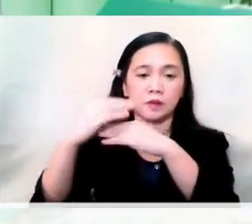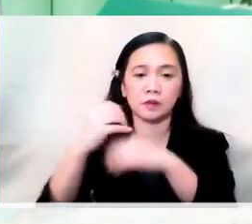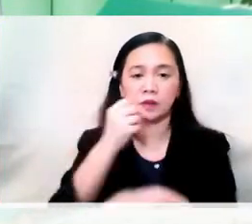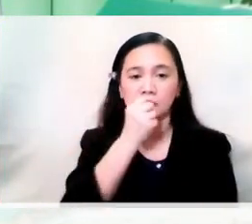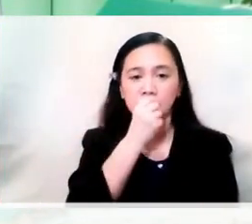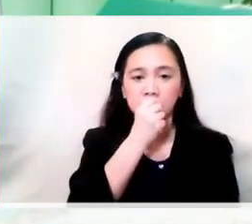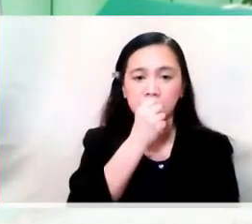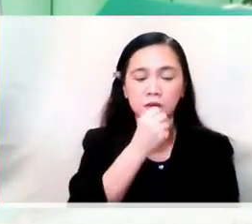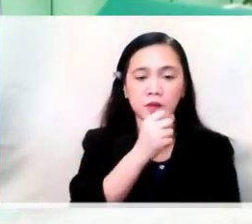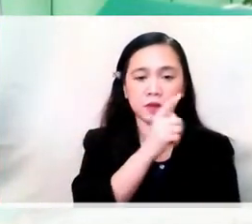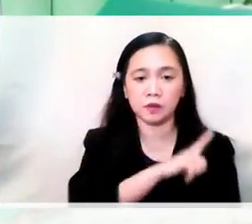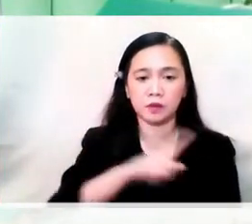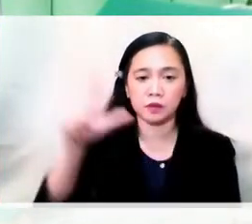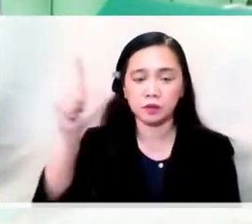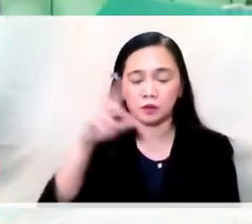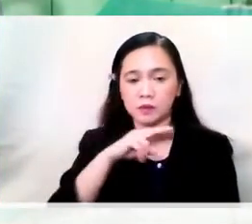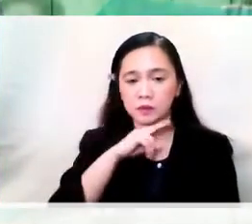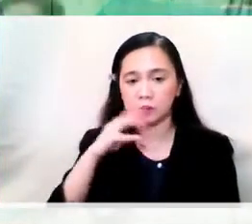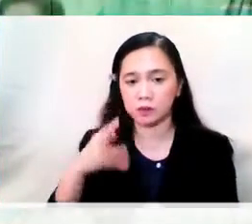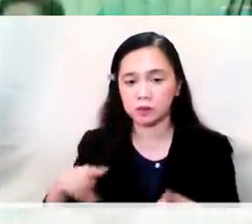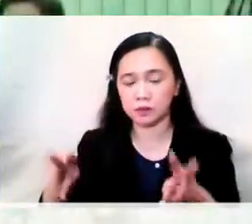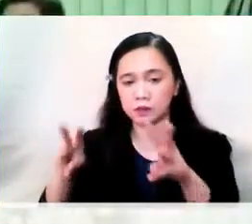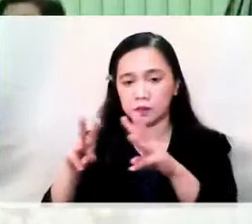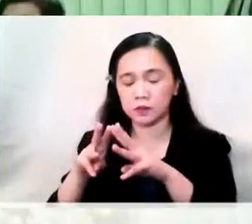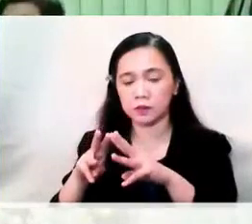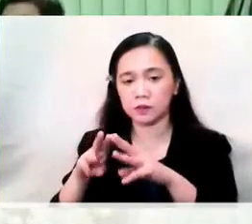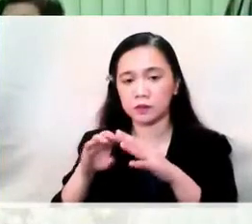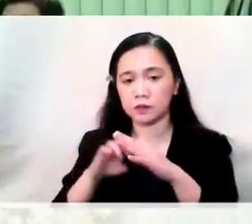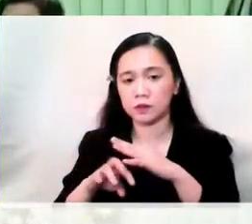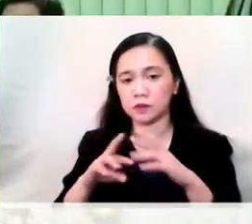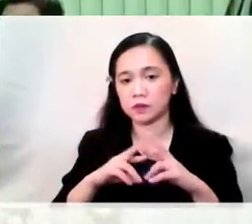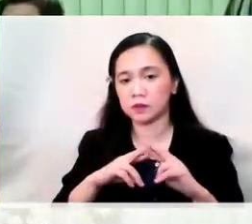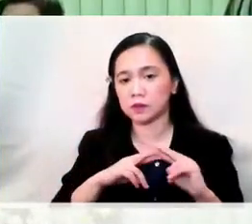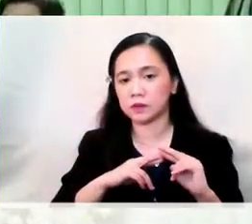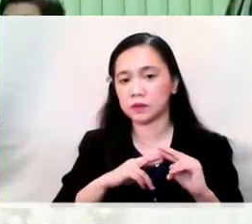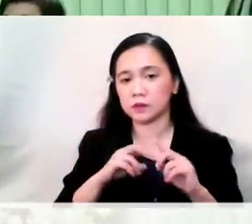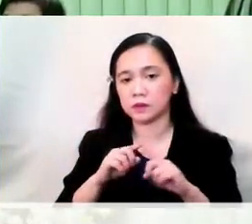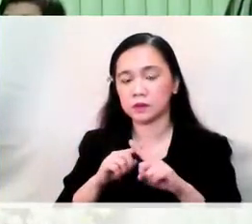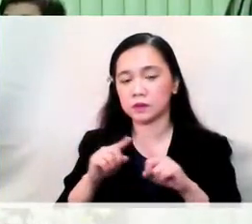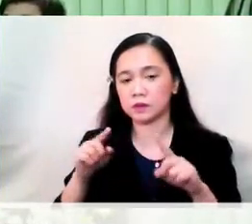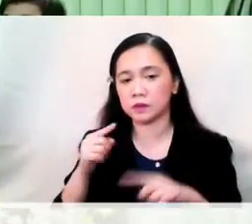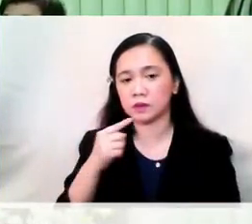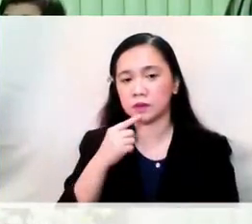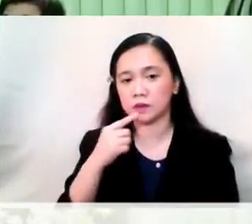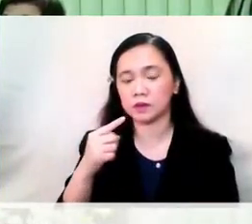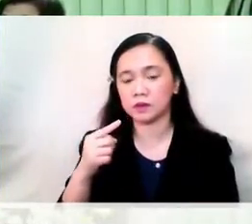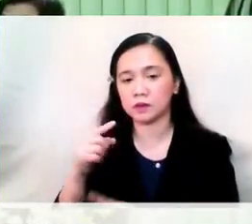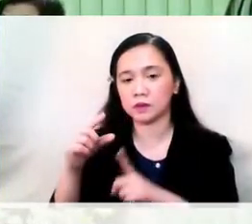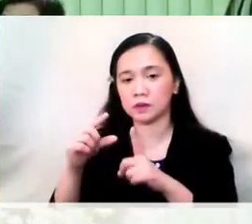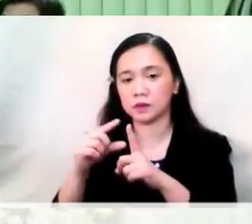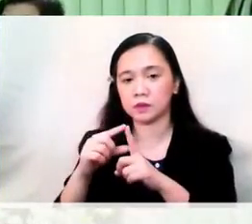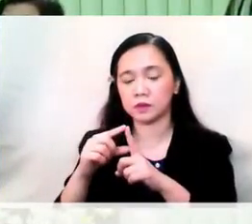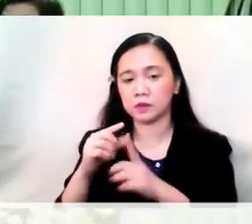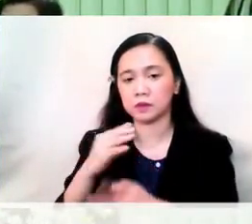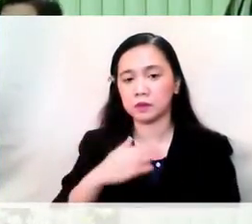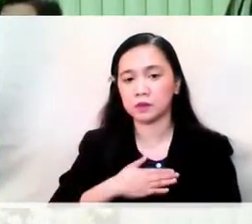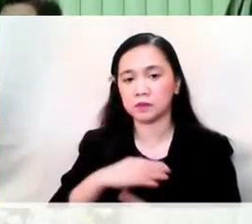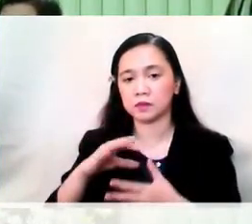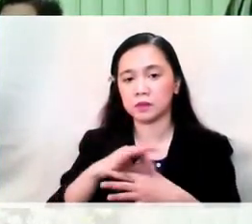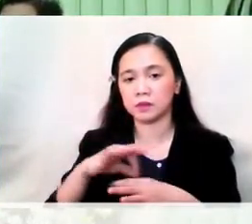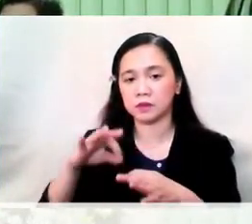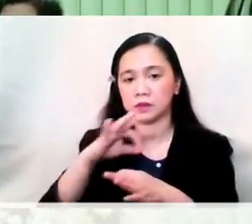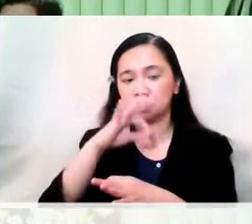piging. Panginoon, hindi ako karapat-dapat na magpatuloy sa iyo, ngunit sa isang salita mo lamang